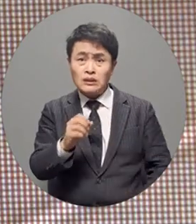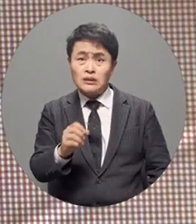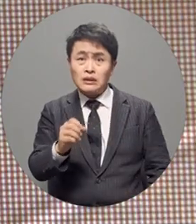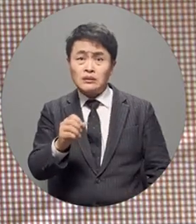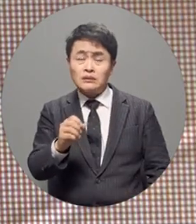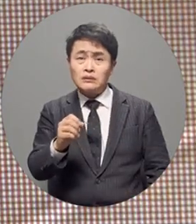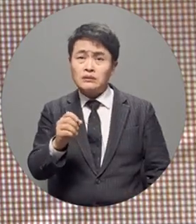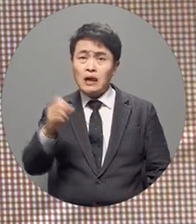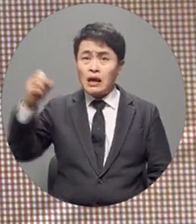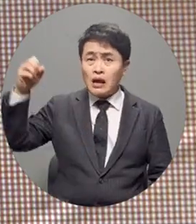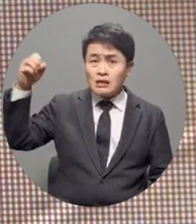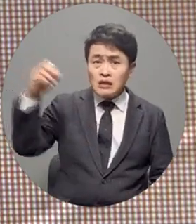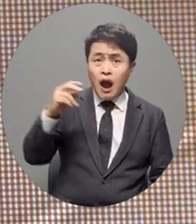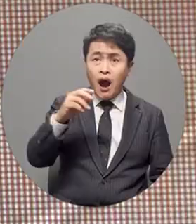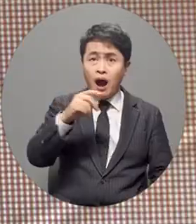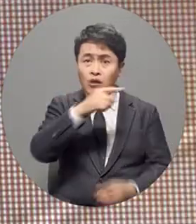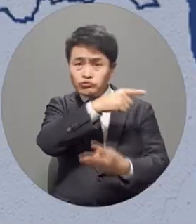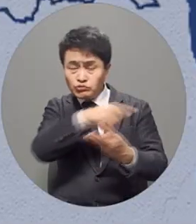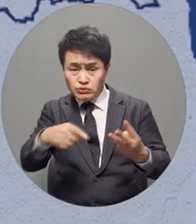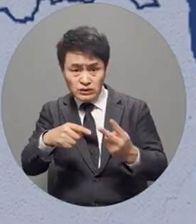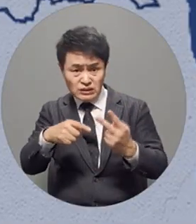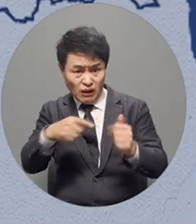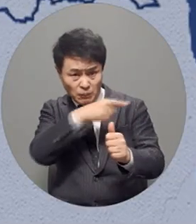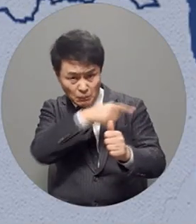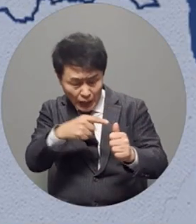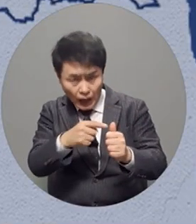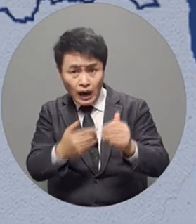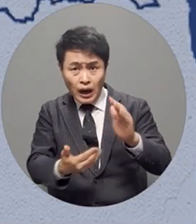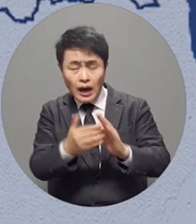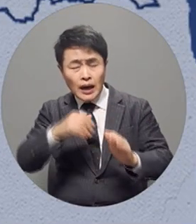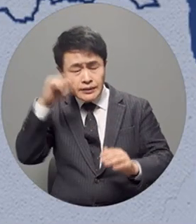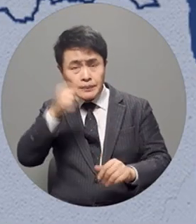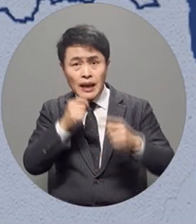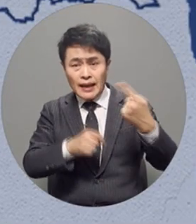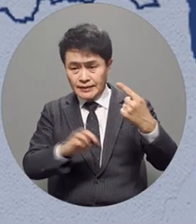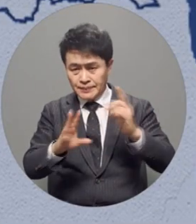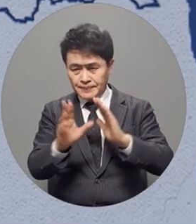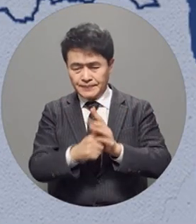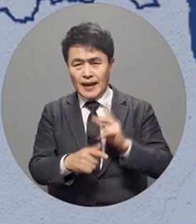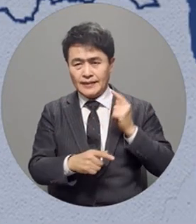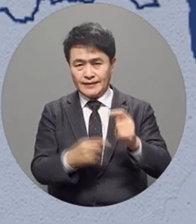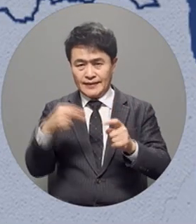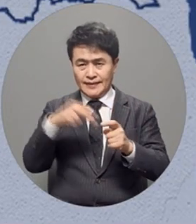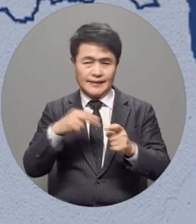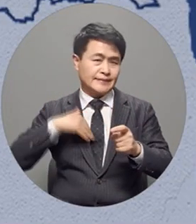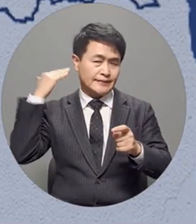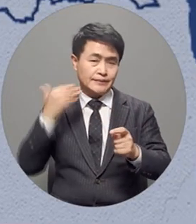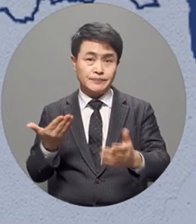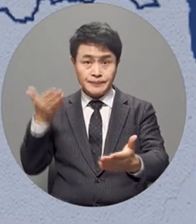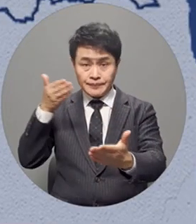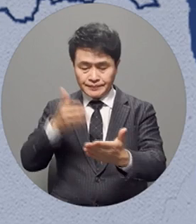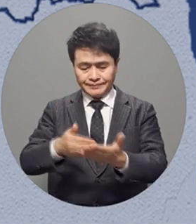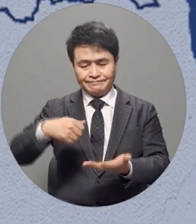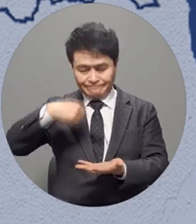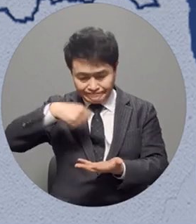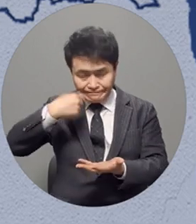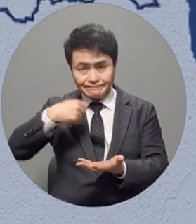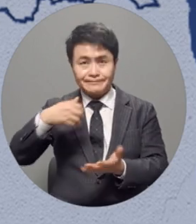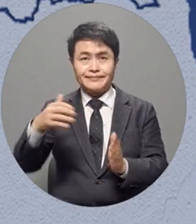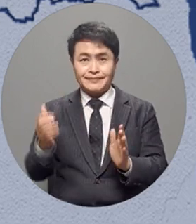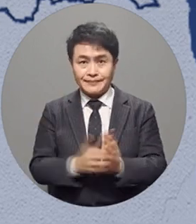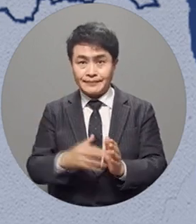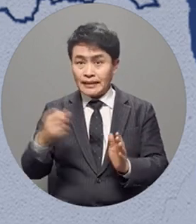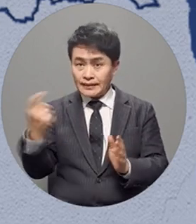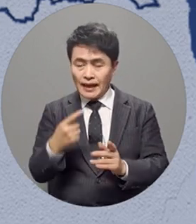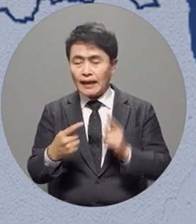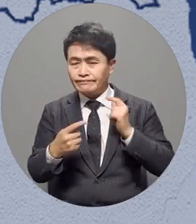2차 범행 이후 드러나기 시작했습니다. 이 씨는 새벽 1시 반쯤 택시를 타고 의정부에 도착한 뒤 밥을 먹었습니다.